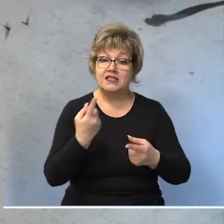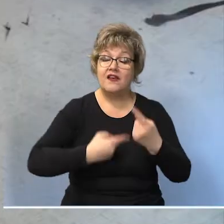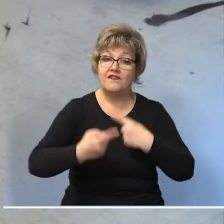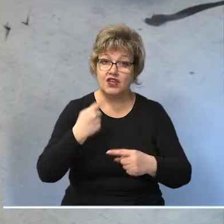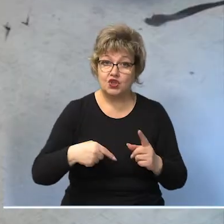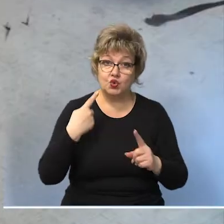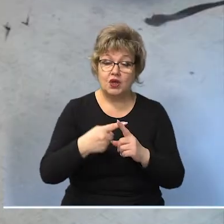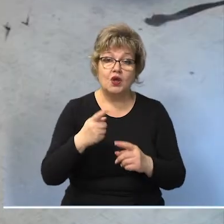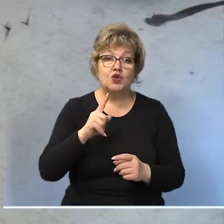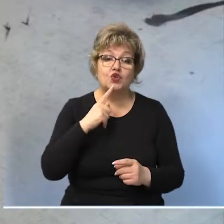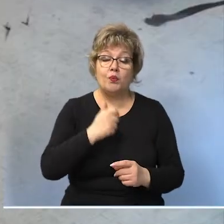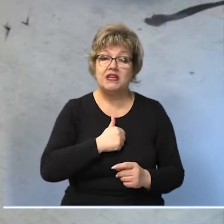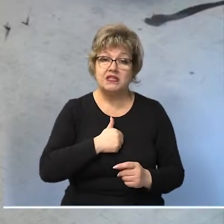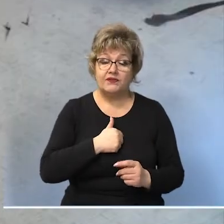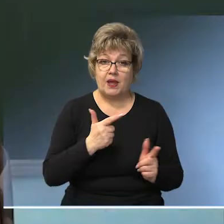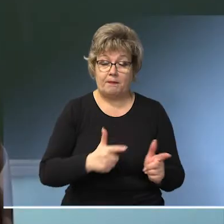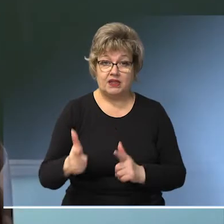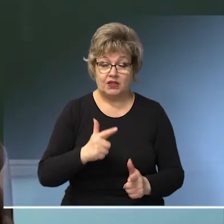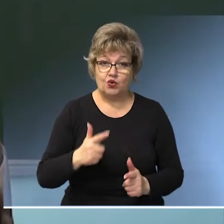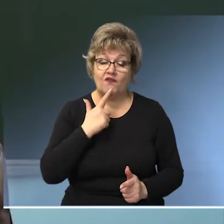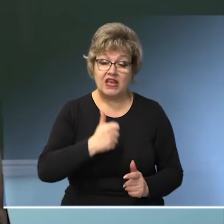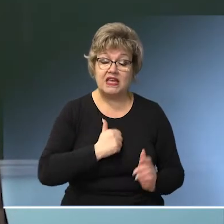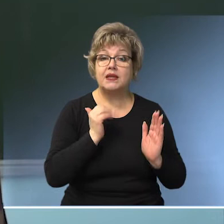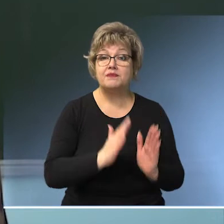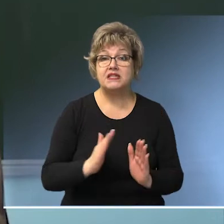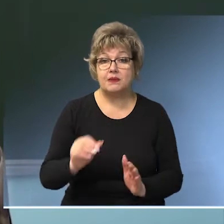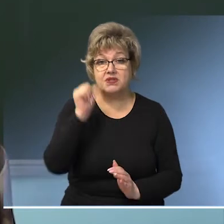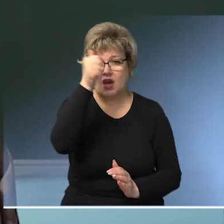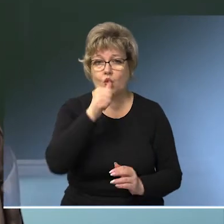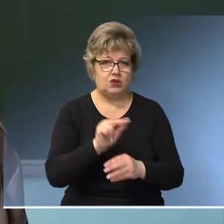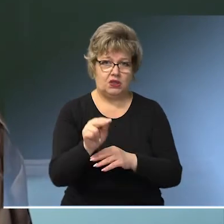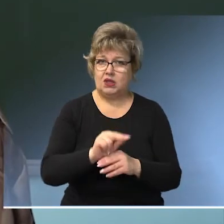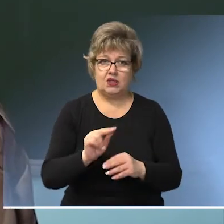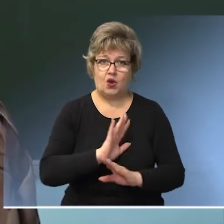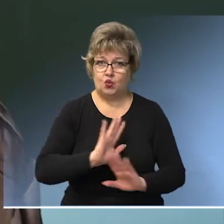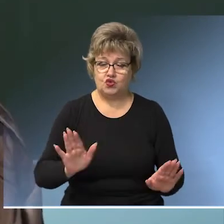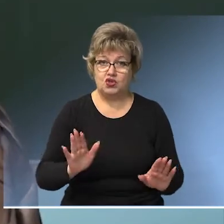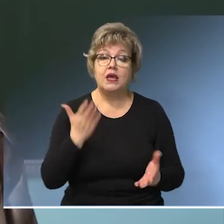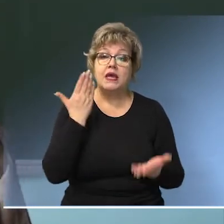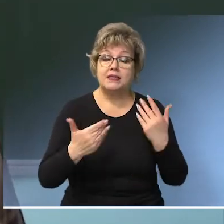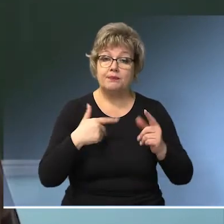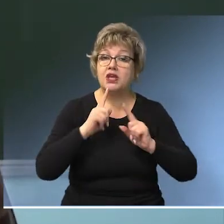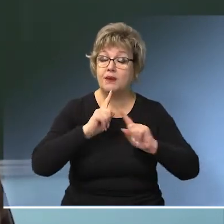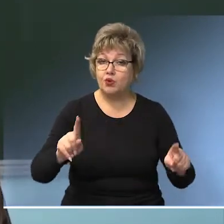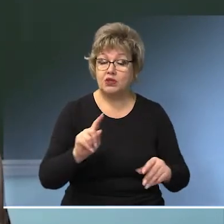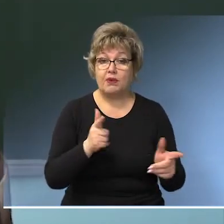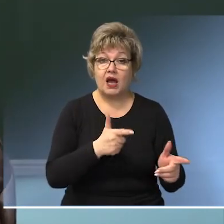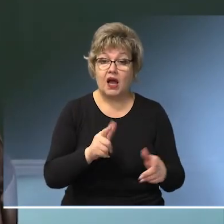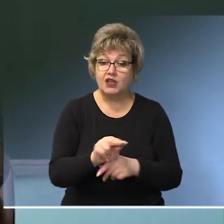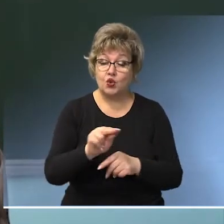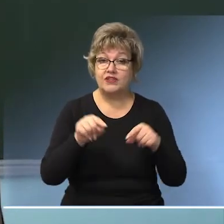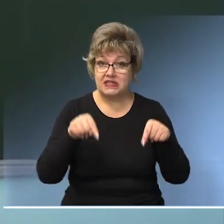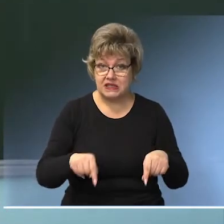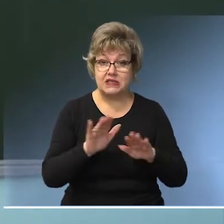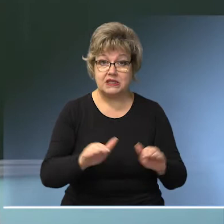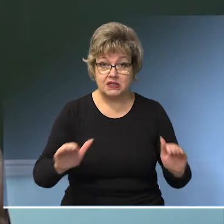программу вернут курс допризывной подготовки? Военным дисциплинам за год не научишь. И если мы не будем готовить здесь